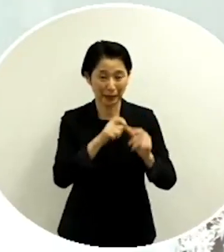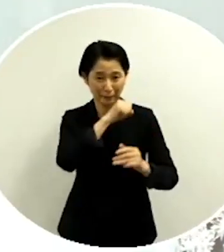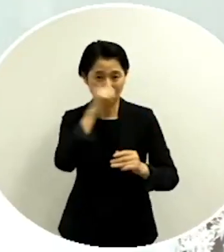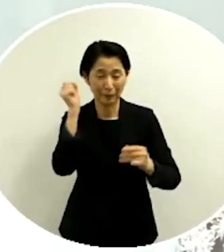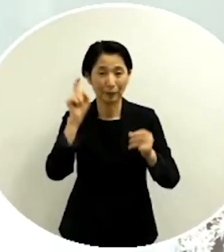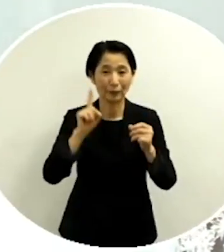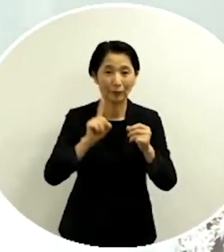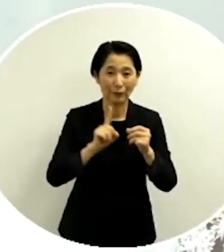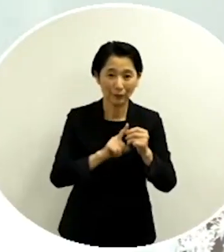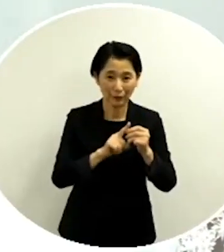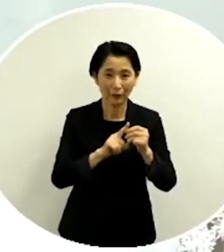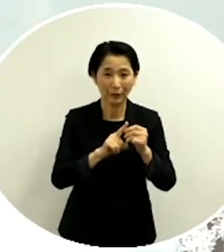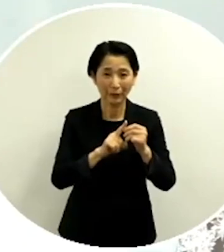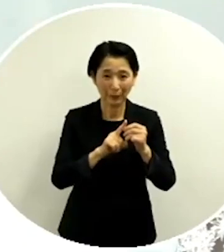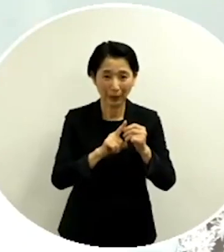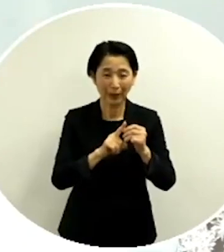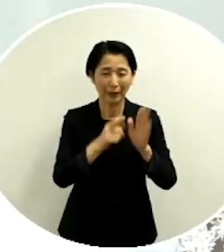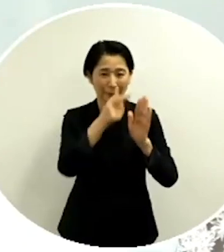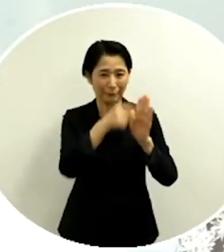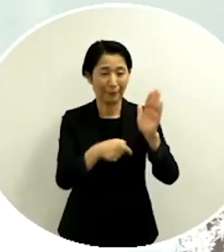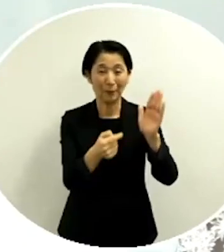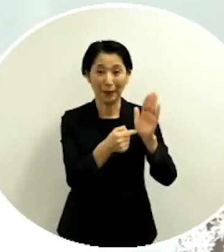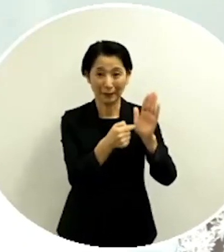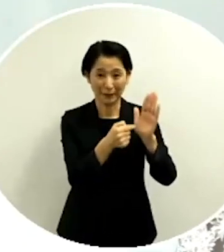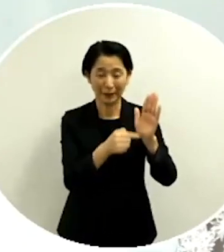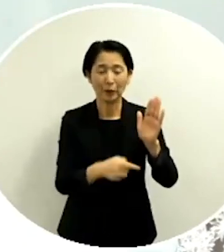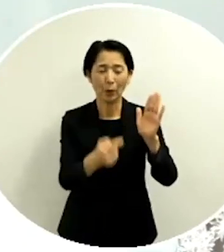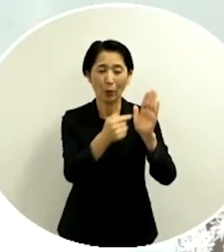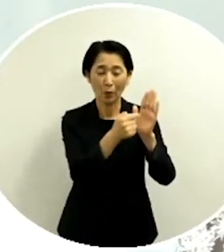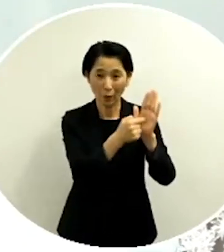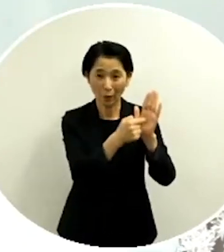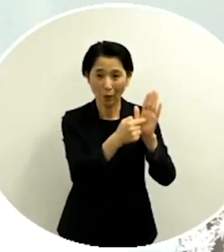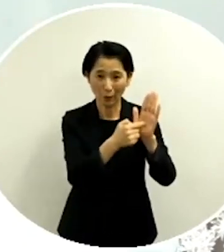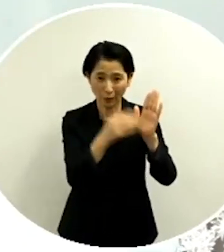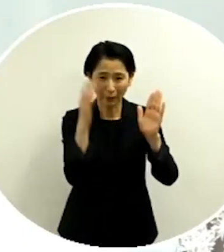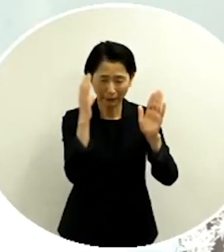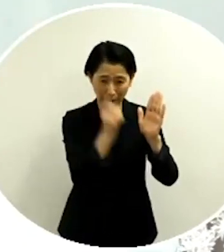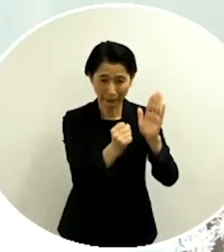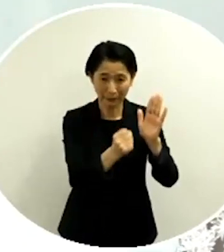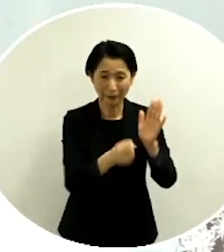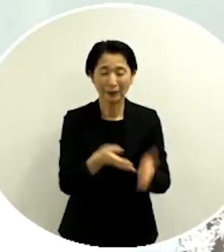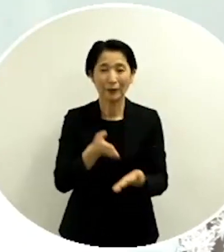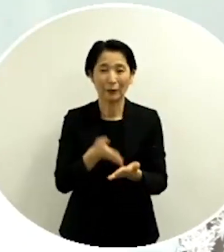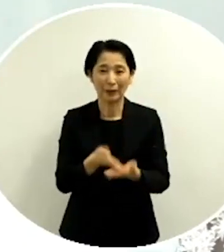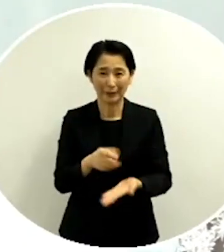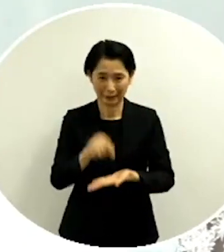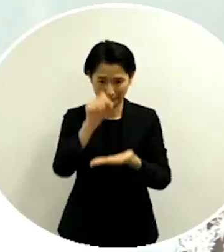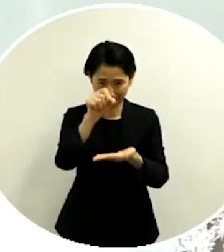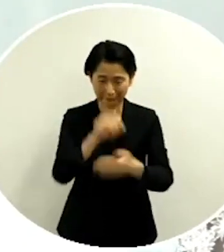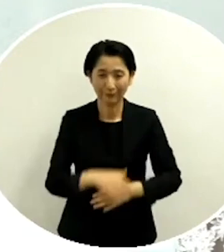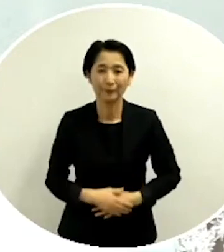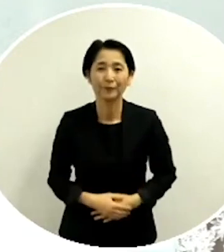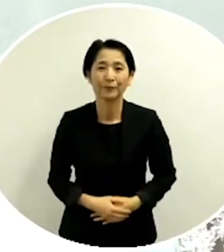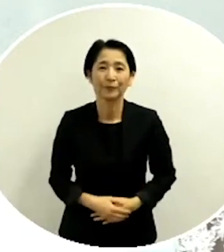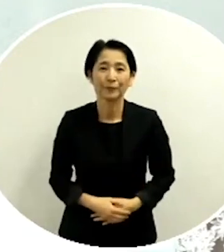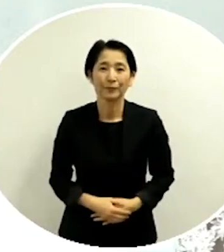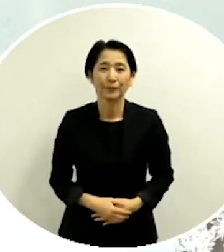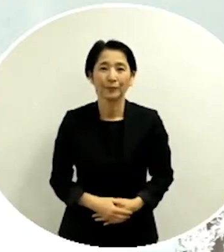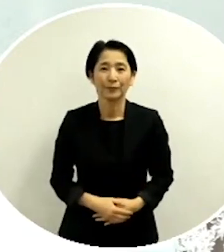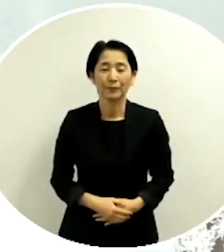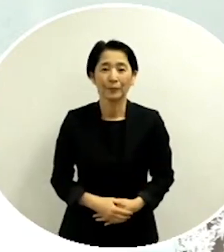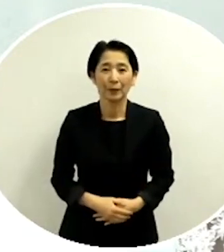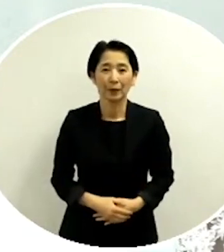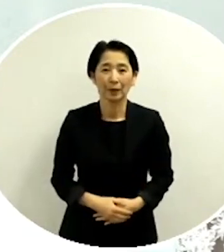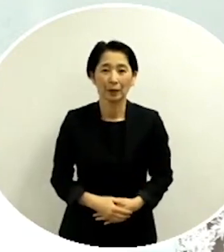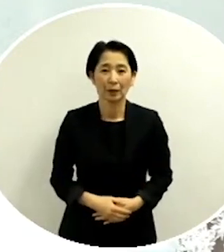てということでありますので主にまあここに的を絞ってお話をさせていただきたいと思いますあの